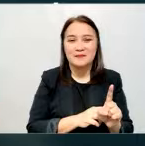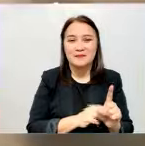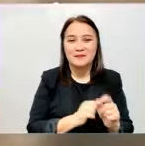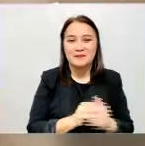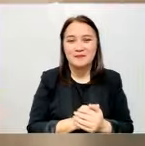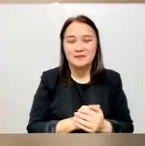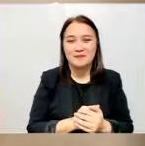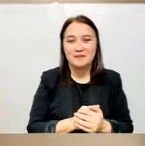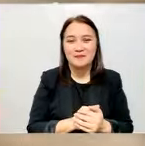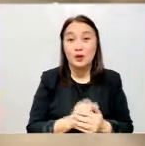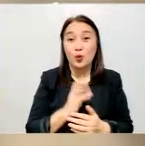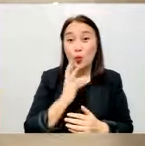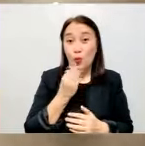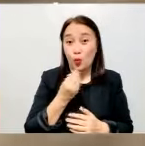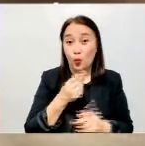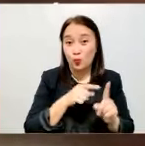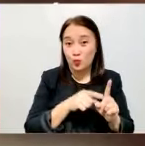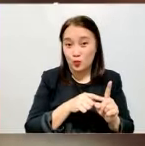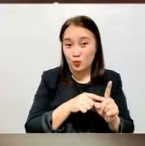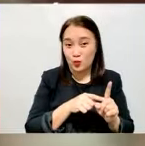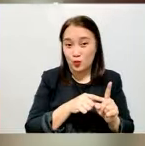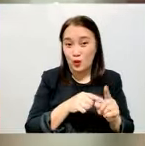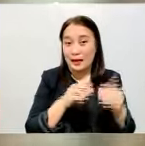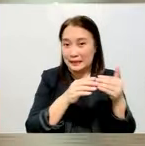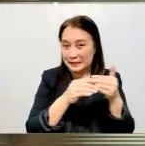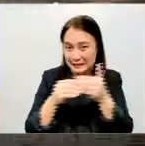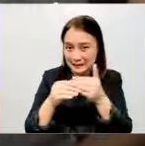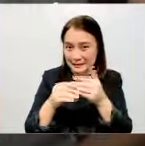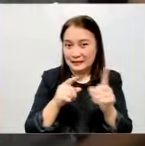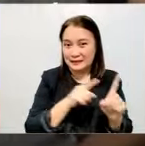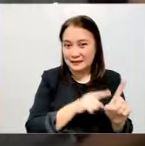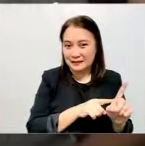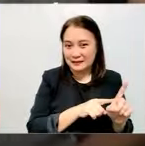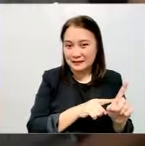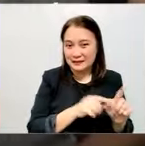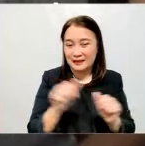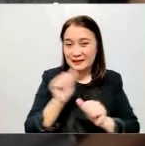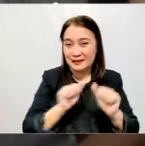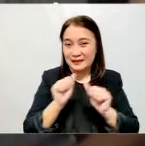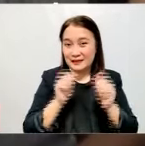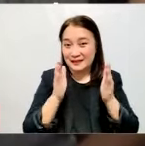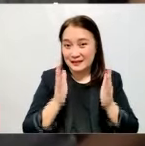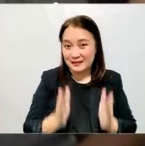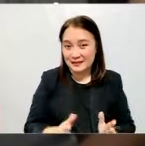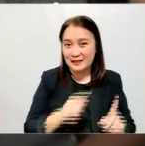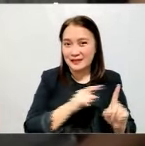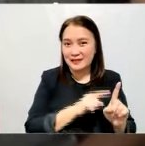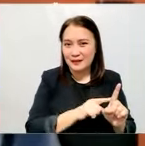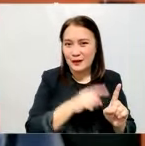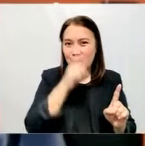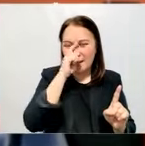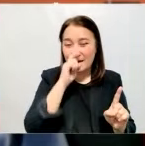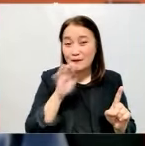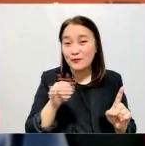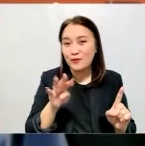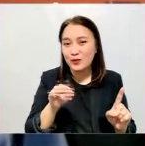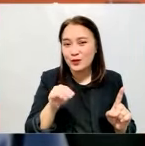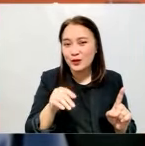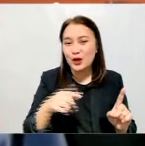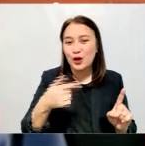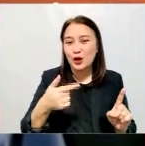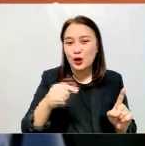Ang gaganap sa live-action na Avatar: The Last Airbender ay walang iba, kundi ang 14-year-old na si Gordon